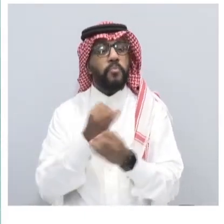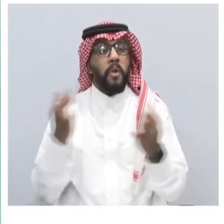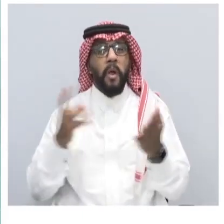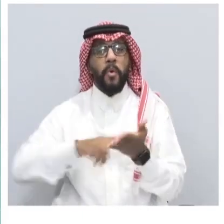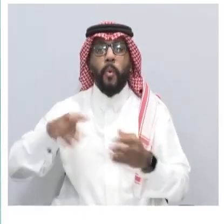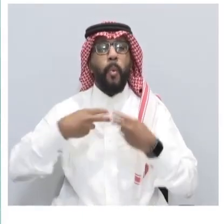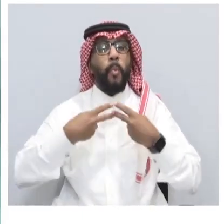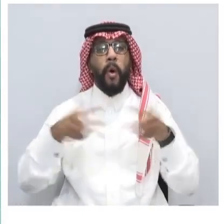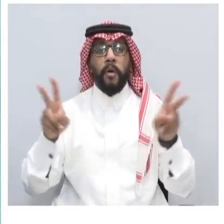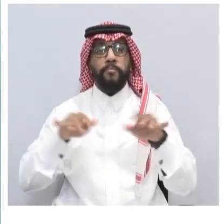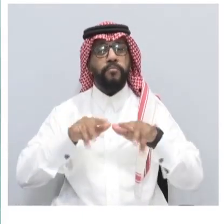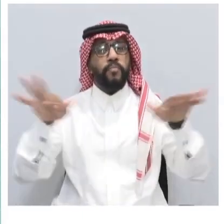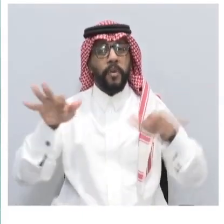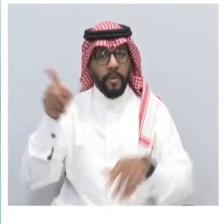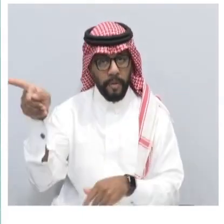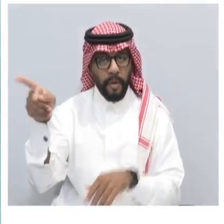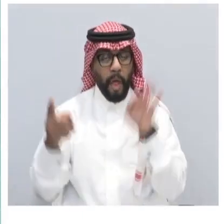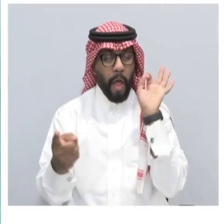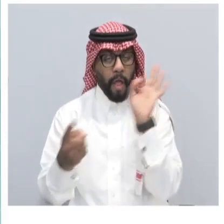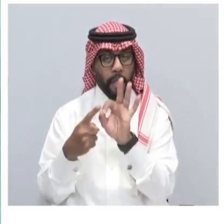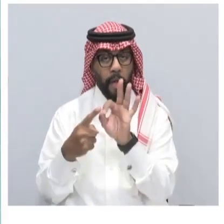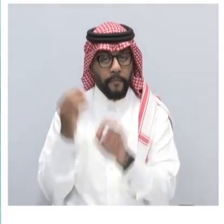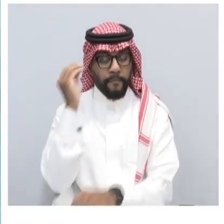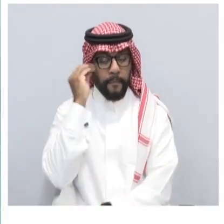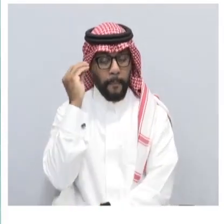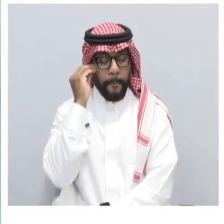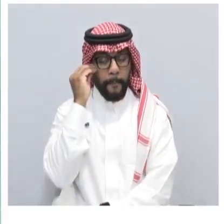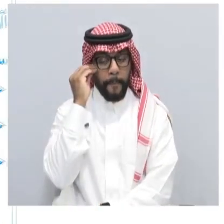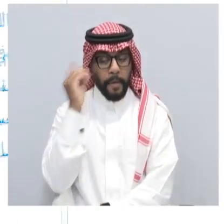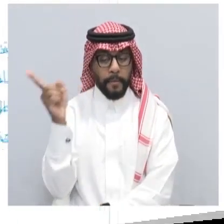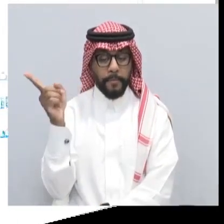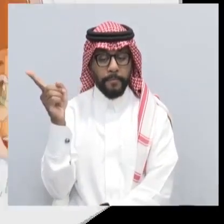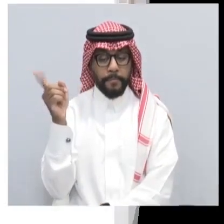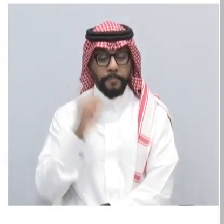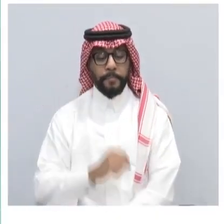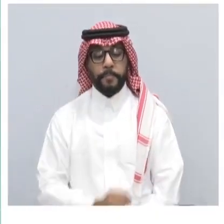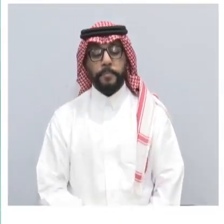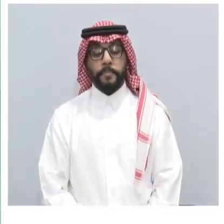تلقائيا هذه هي اهداف التعلم لهذه الوحده